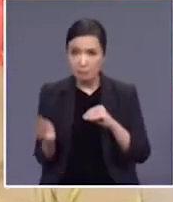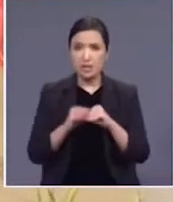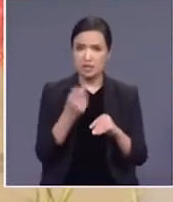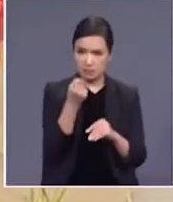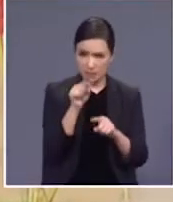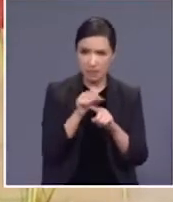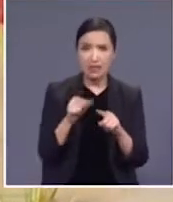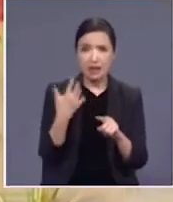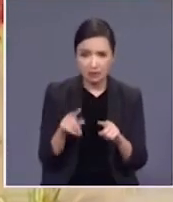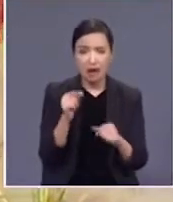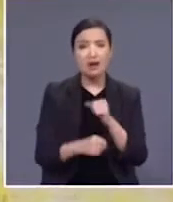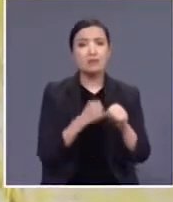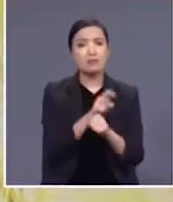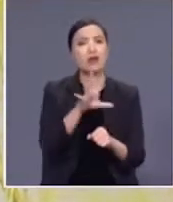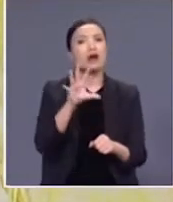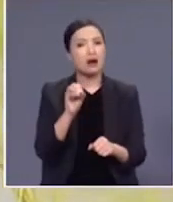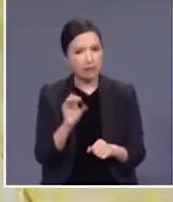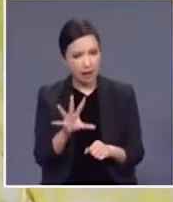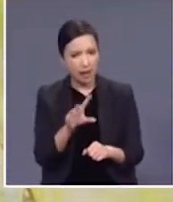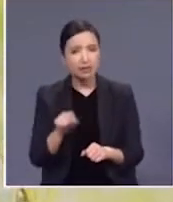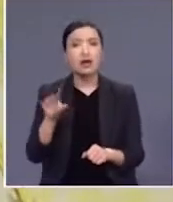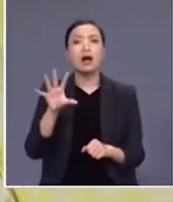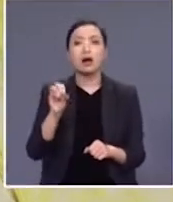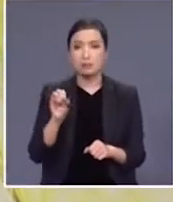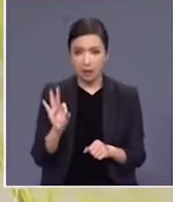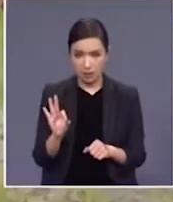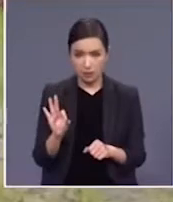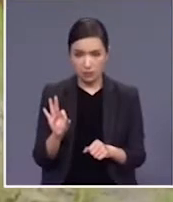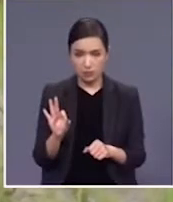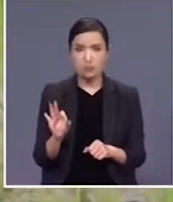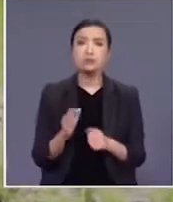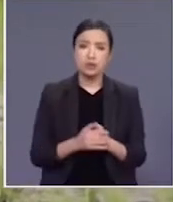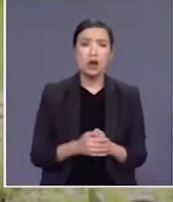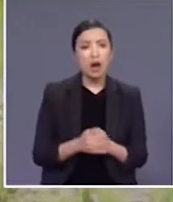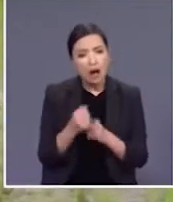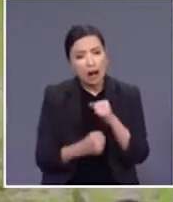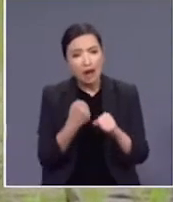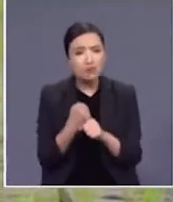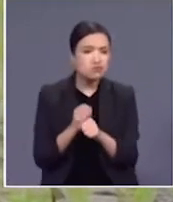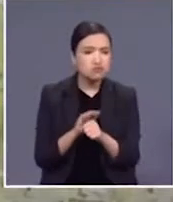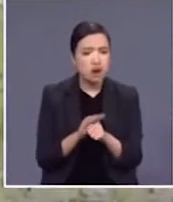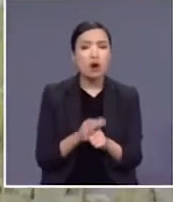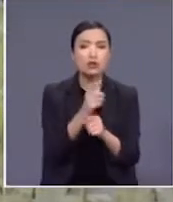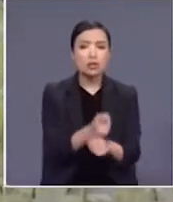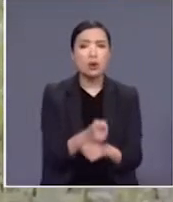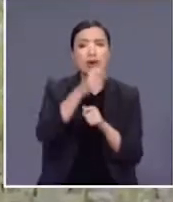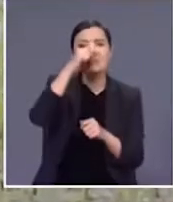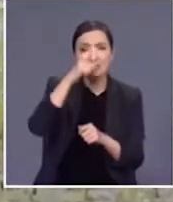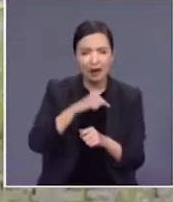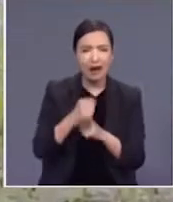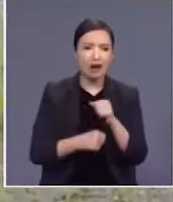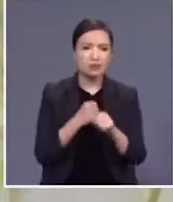แล้วนะครับในปี2055ถึง2159ทวัดการที่อายุเฉลี่ยพบว่าเกษตรกรไทยมีอายุเฉลี่ย